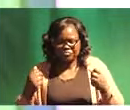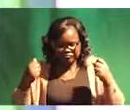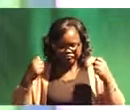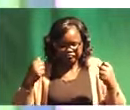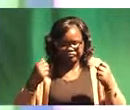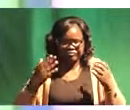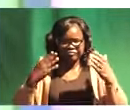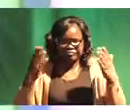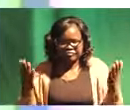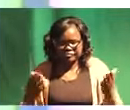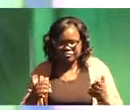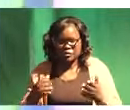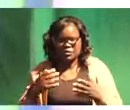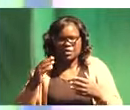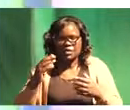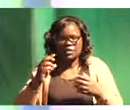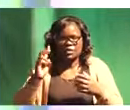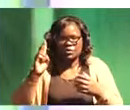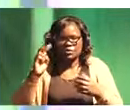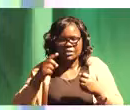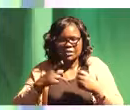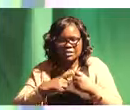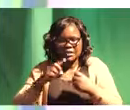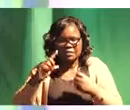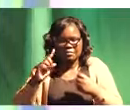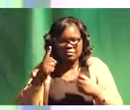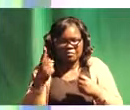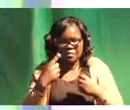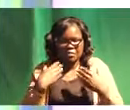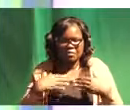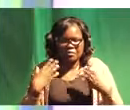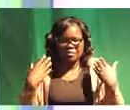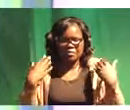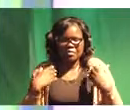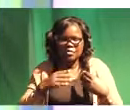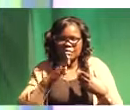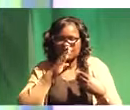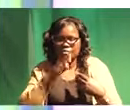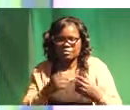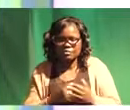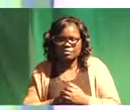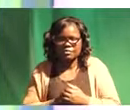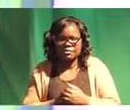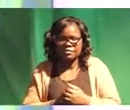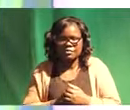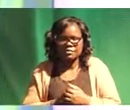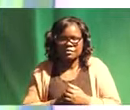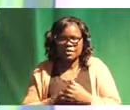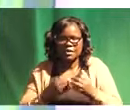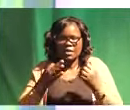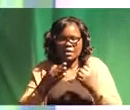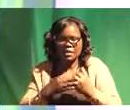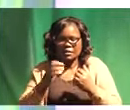wakubwa. Kwa hiyo bilioni 26, watu wa Meru wamekopa milioni